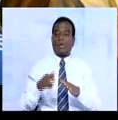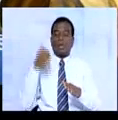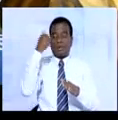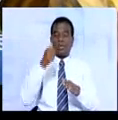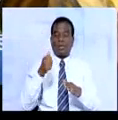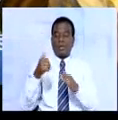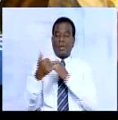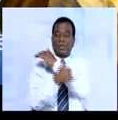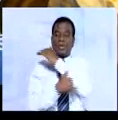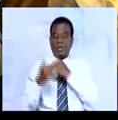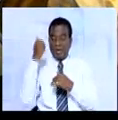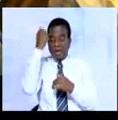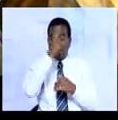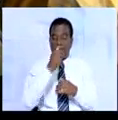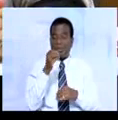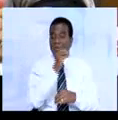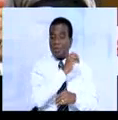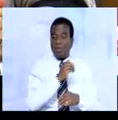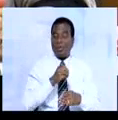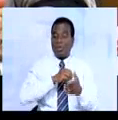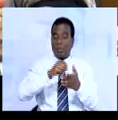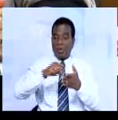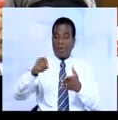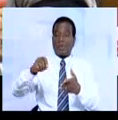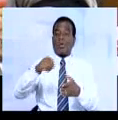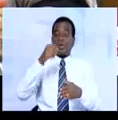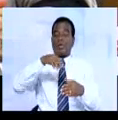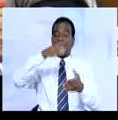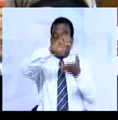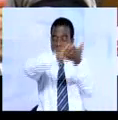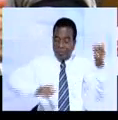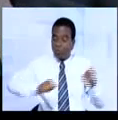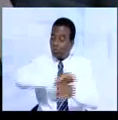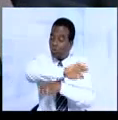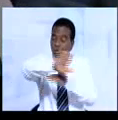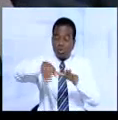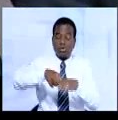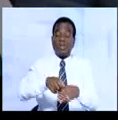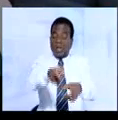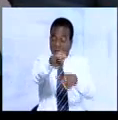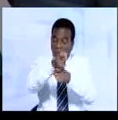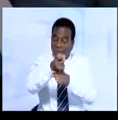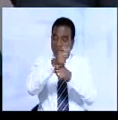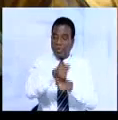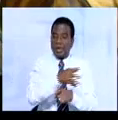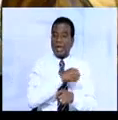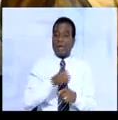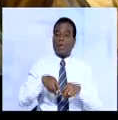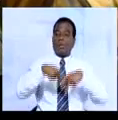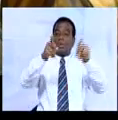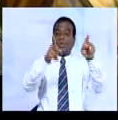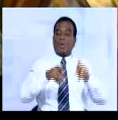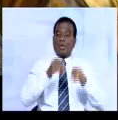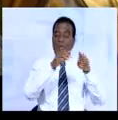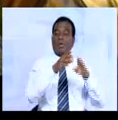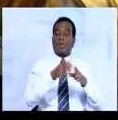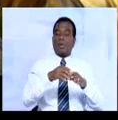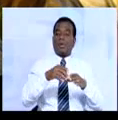légères et de petit calibre dans ses priorités. Cette rencontre va nous permettre de mettre l'accent